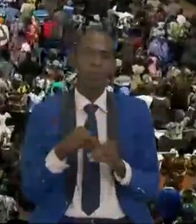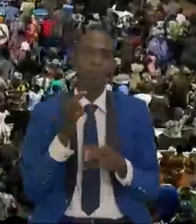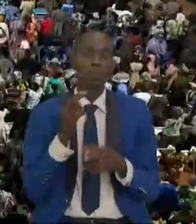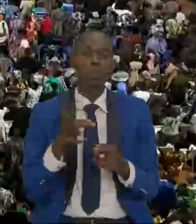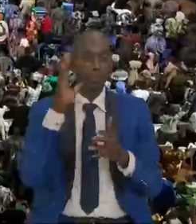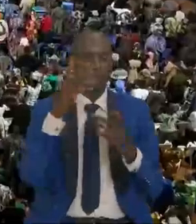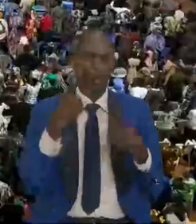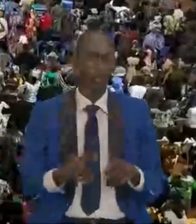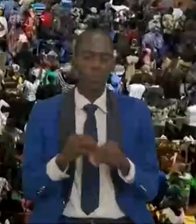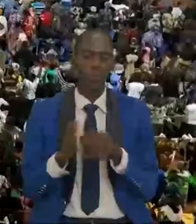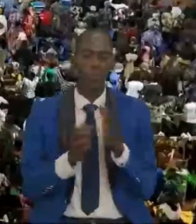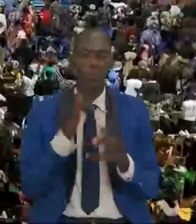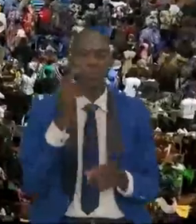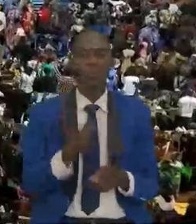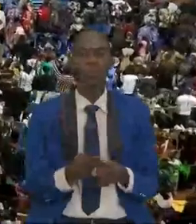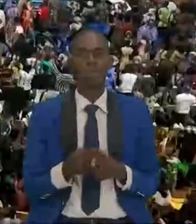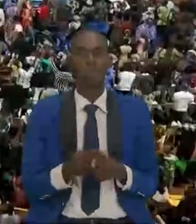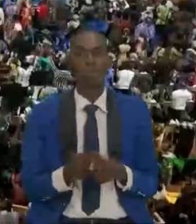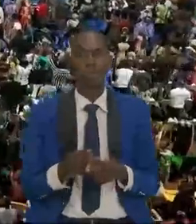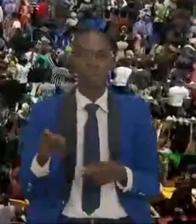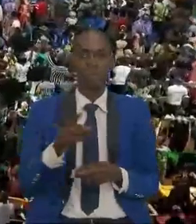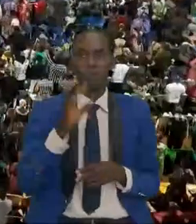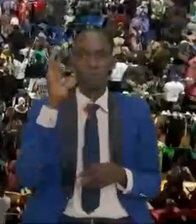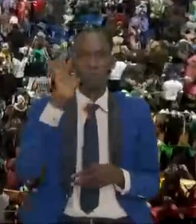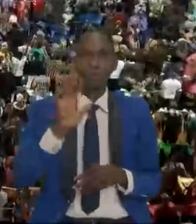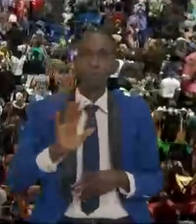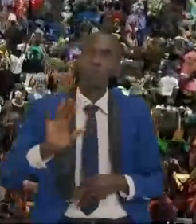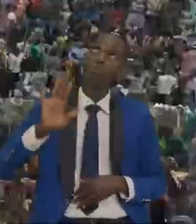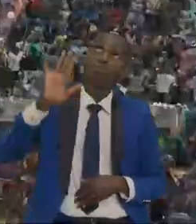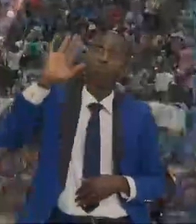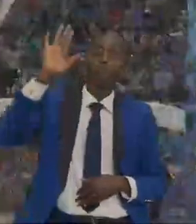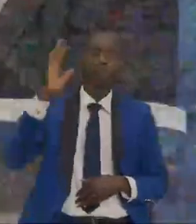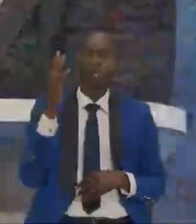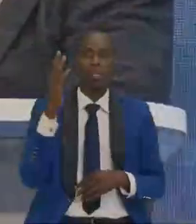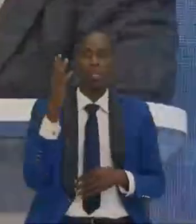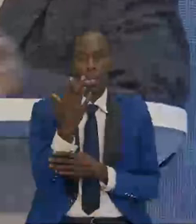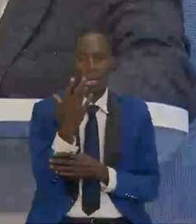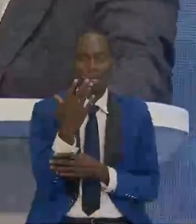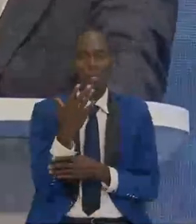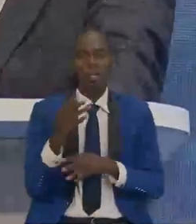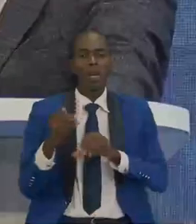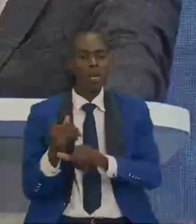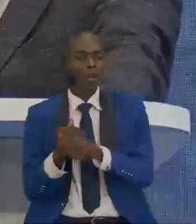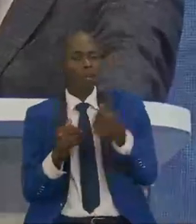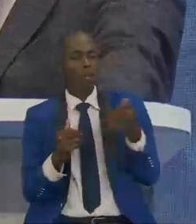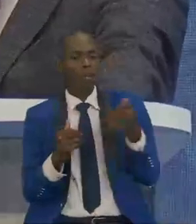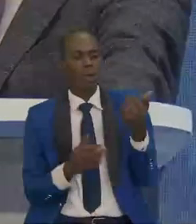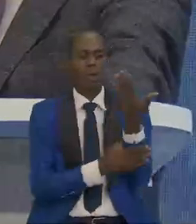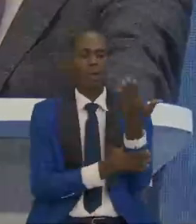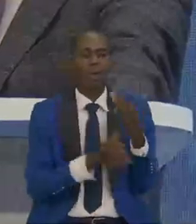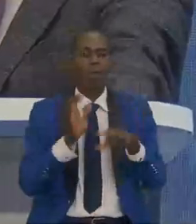Et ce sera fait. Ce sera fait. Donc, levez une main